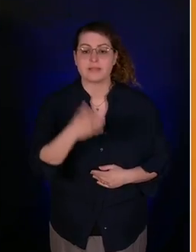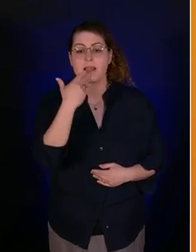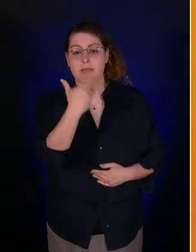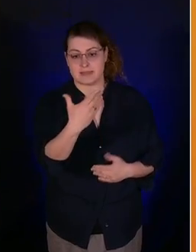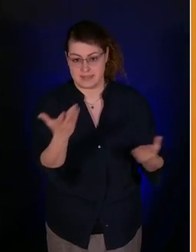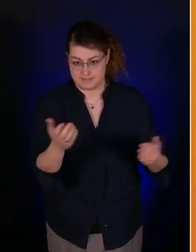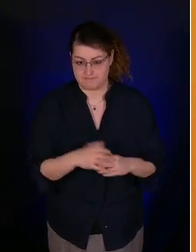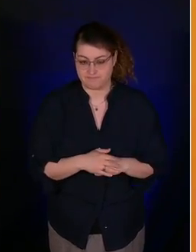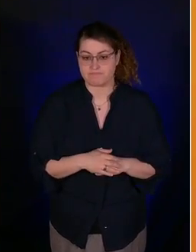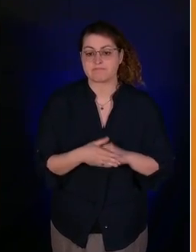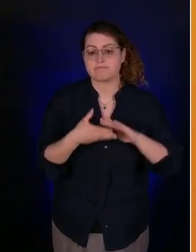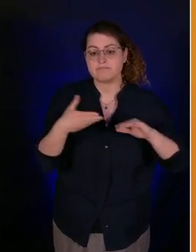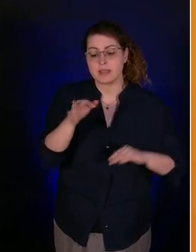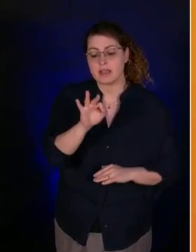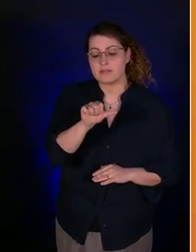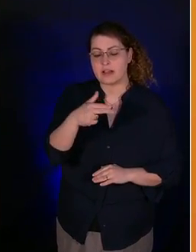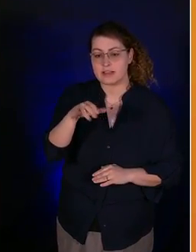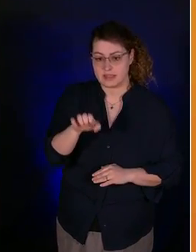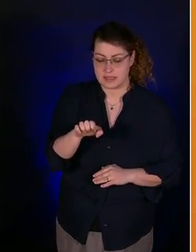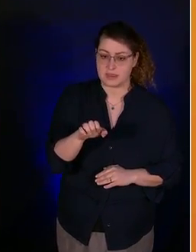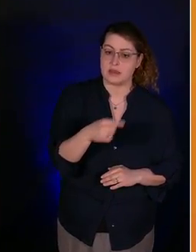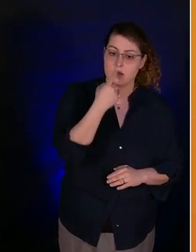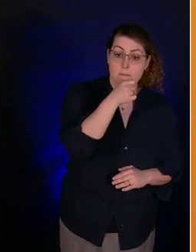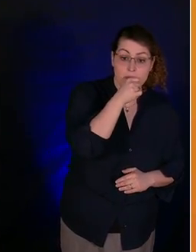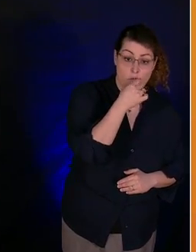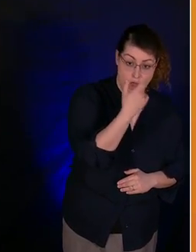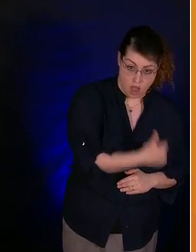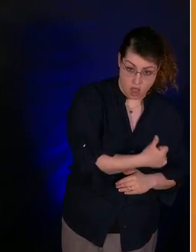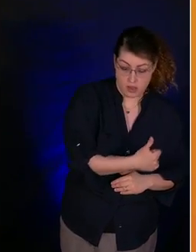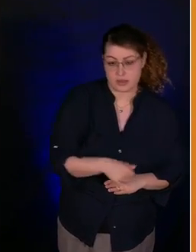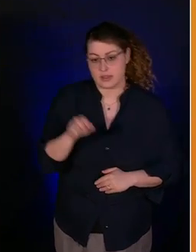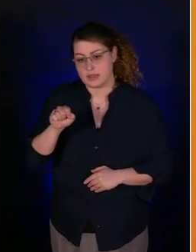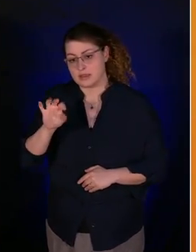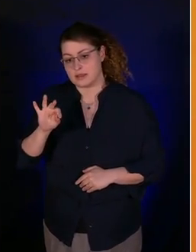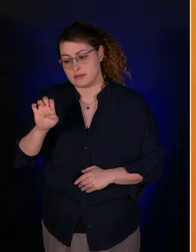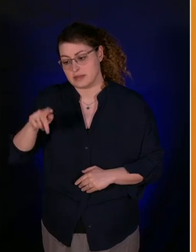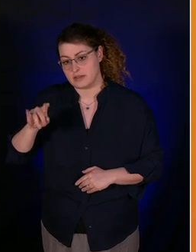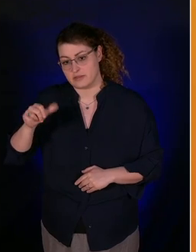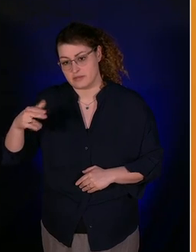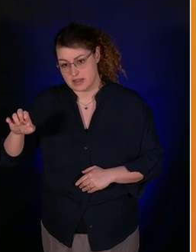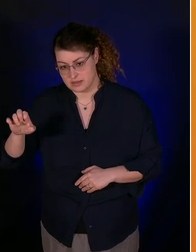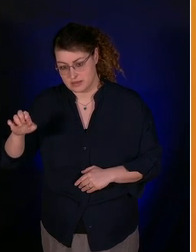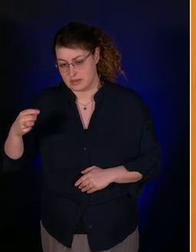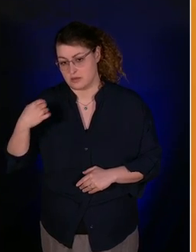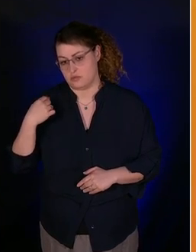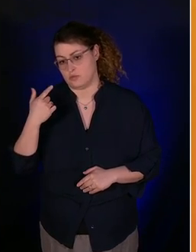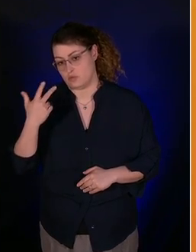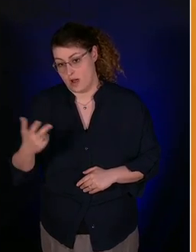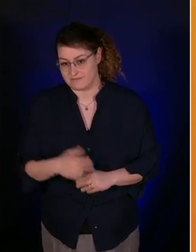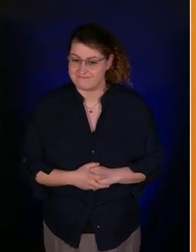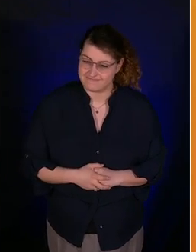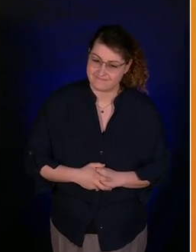Alors, Fanny Croijou se prépare au micro 1 et Jean-Marc Servelle de la Fédération des Finances prend la parole au micro